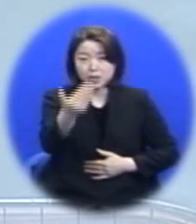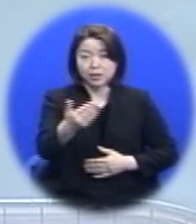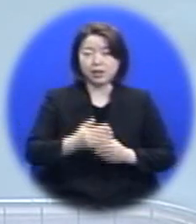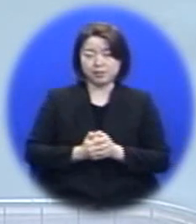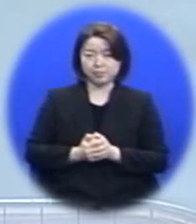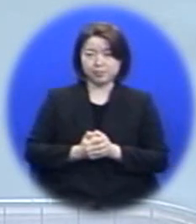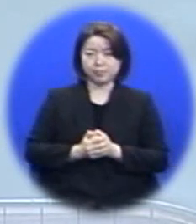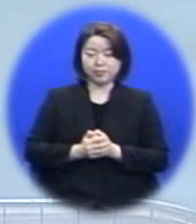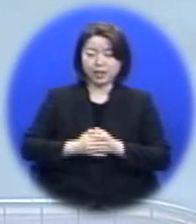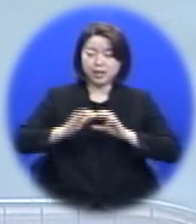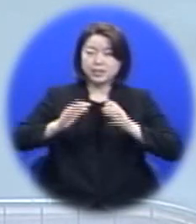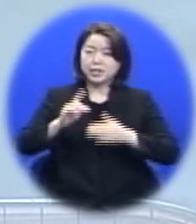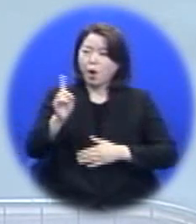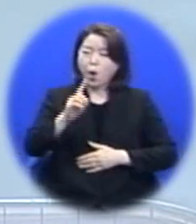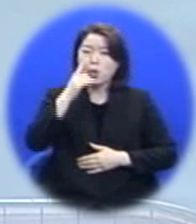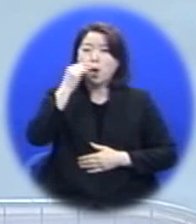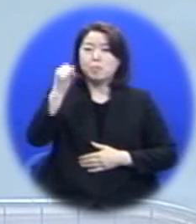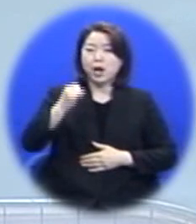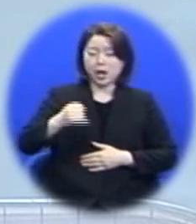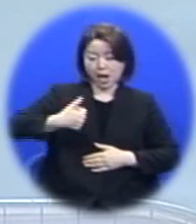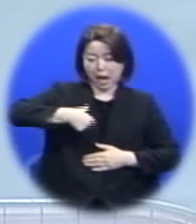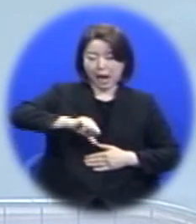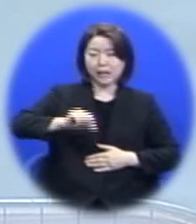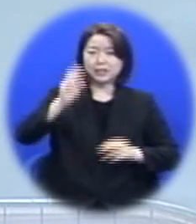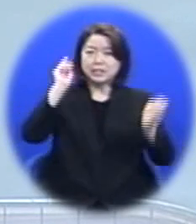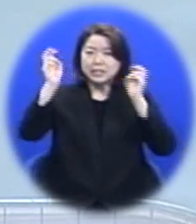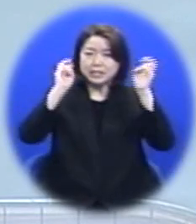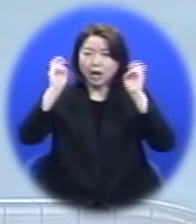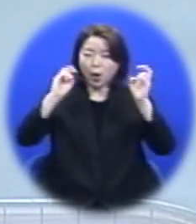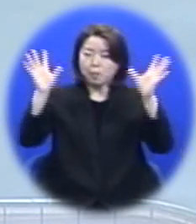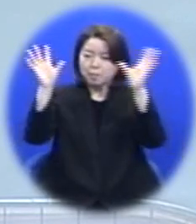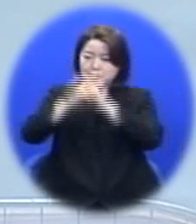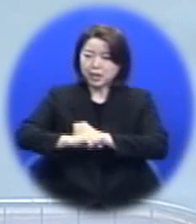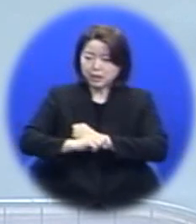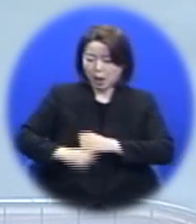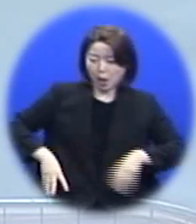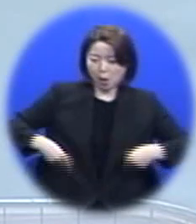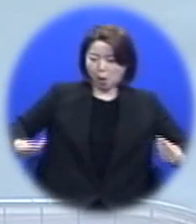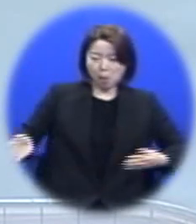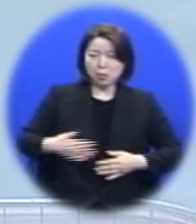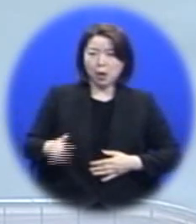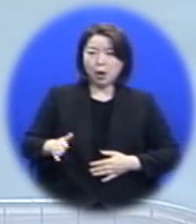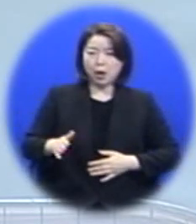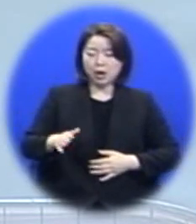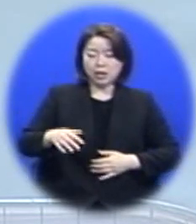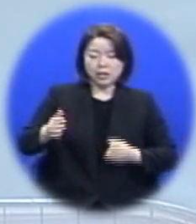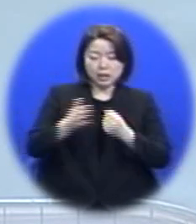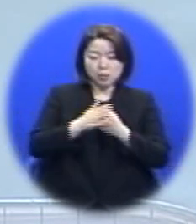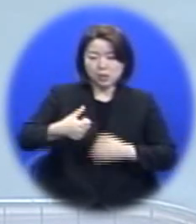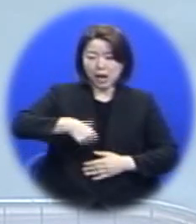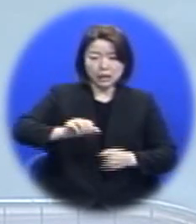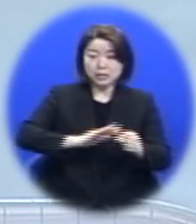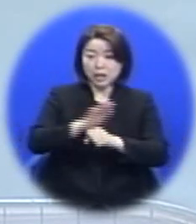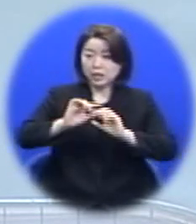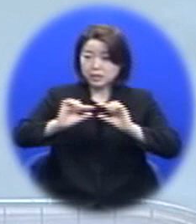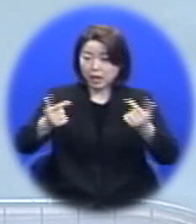세상에 어느 어머니가 아들이 사업에 망해서 빈털터리가 되었다고 사랑하지 않을 어머니가 어디 있겠어요?